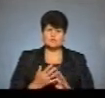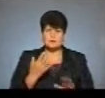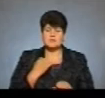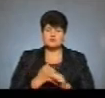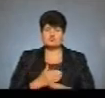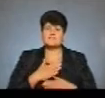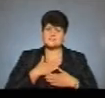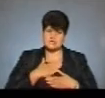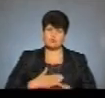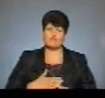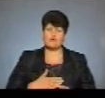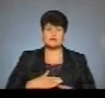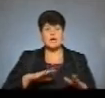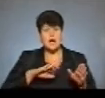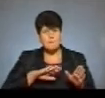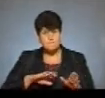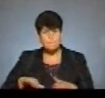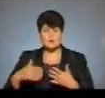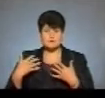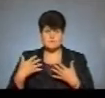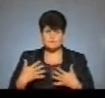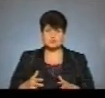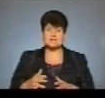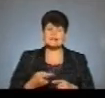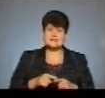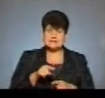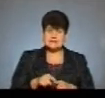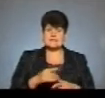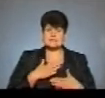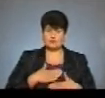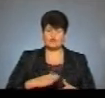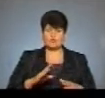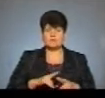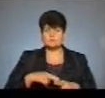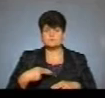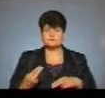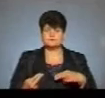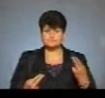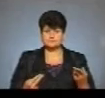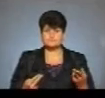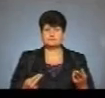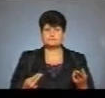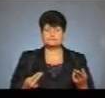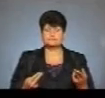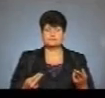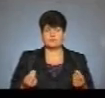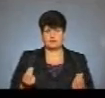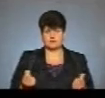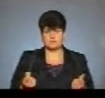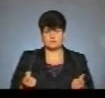в задоволення, а потім вже саме якраз це задоволення дає віддачу в, саме якраз в